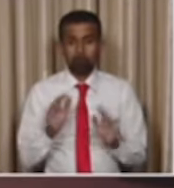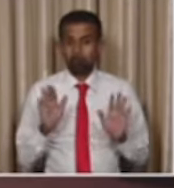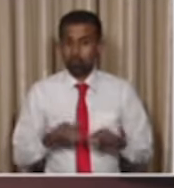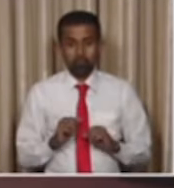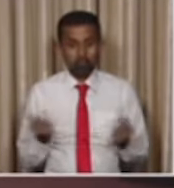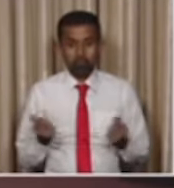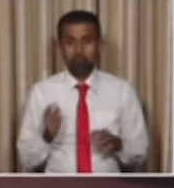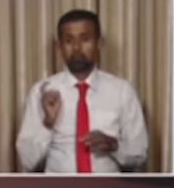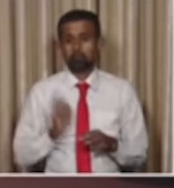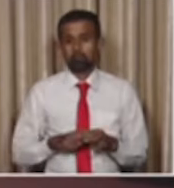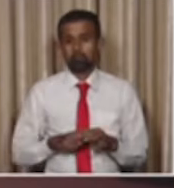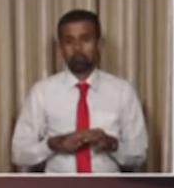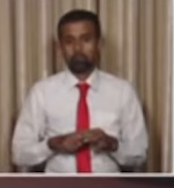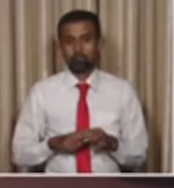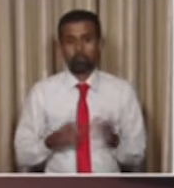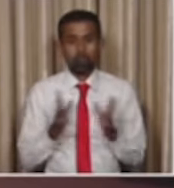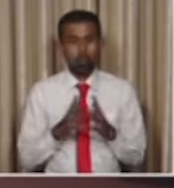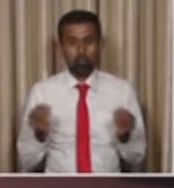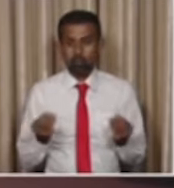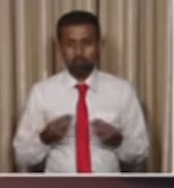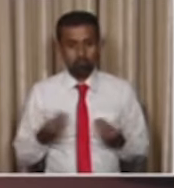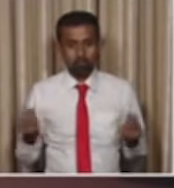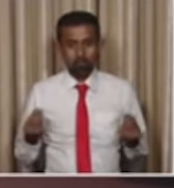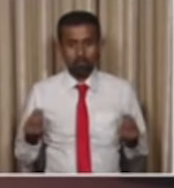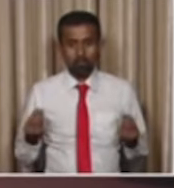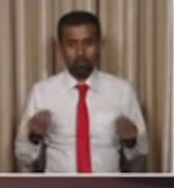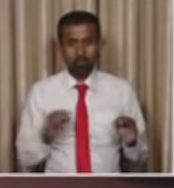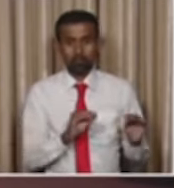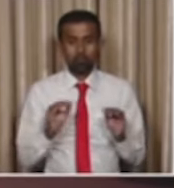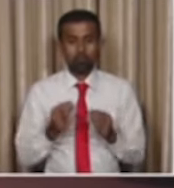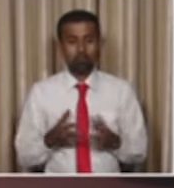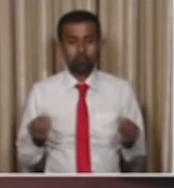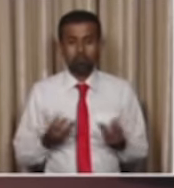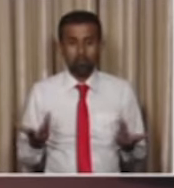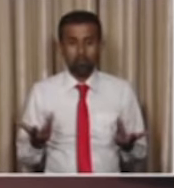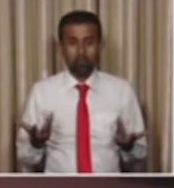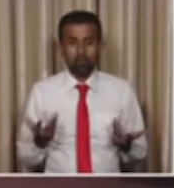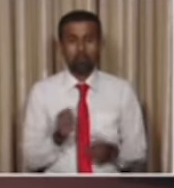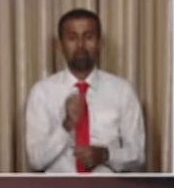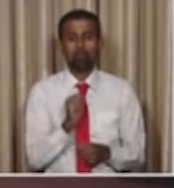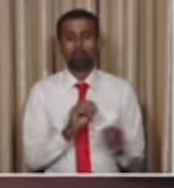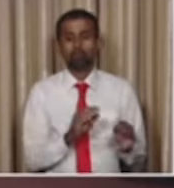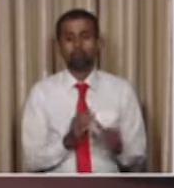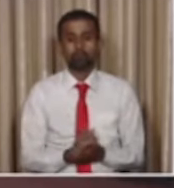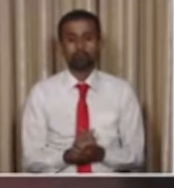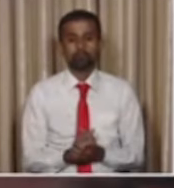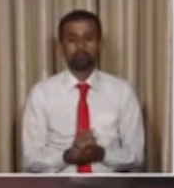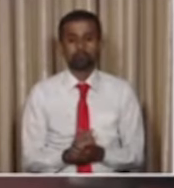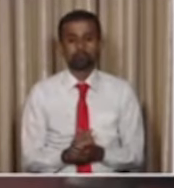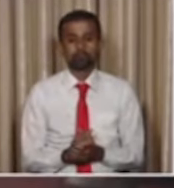නොසිටීම තමයි ප්‍රශ්නේ පණන්නේ. ඒක බේරලා දෙන්න බෑ සභාව හිතු කල් දාලා. එහෙම කොයිද කල් දාලා බේරලා දීලා තියෙන්නේ. හොඳයි